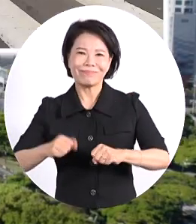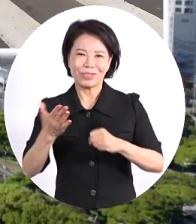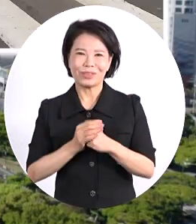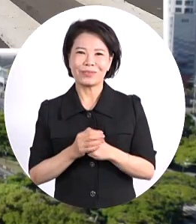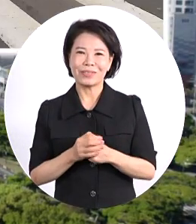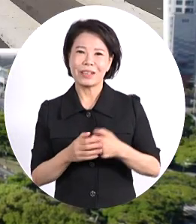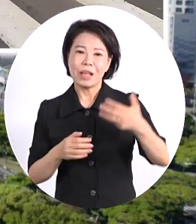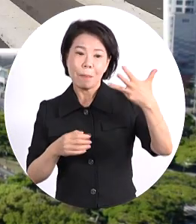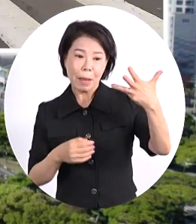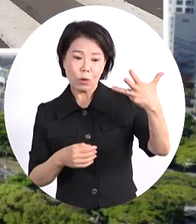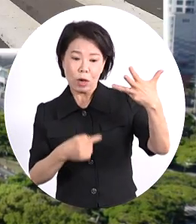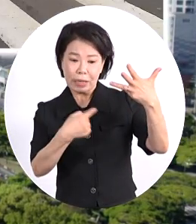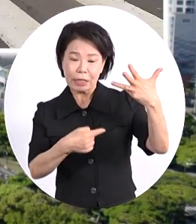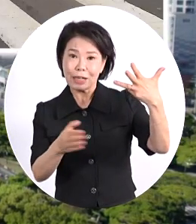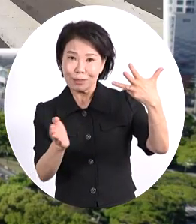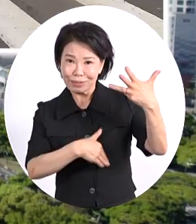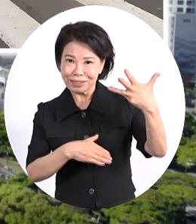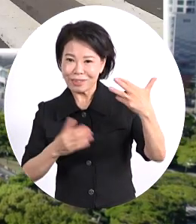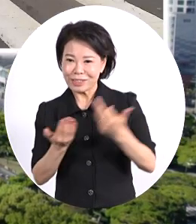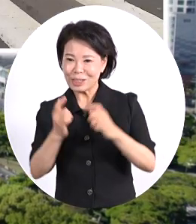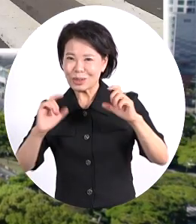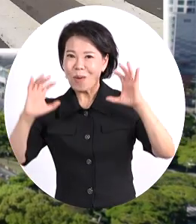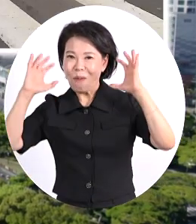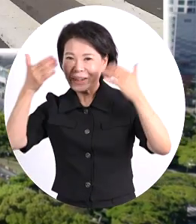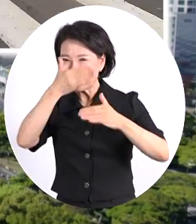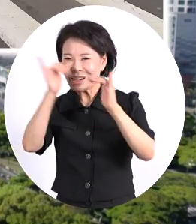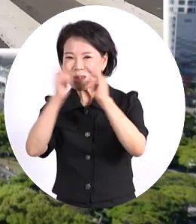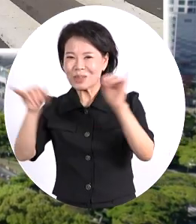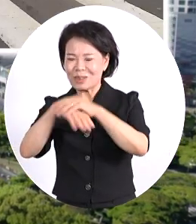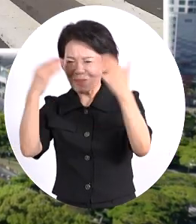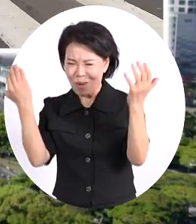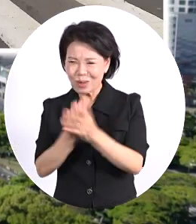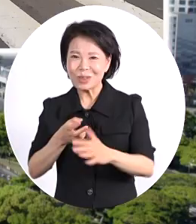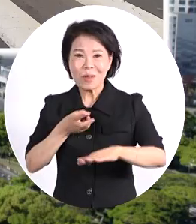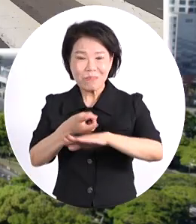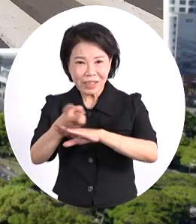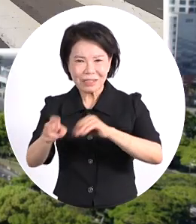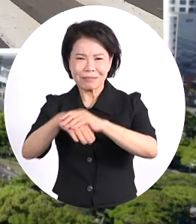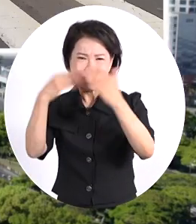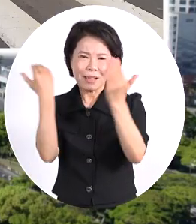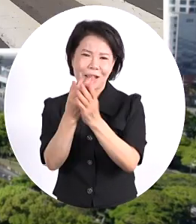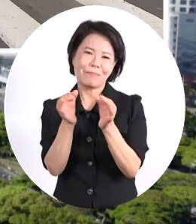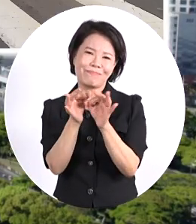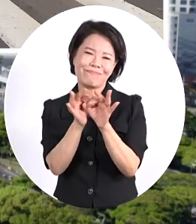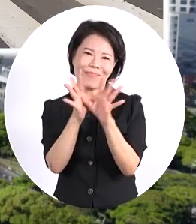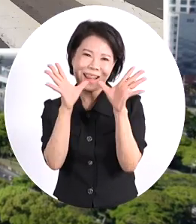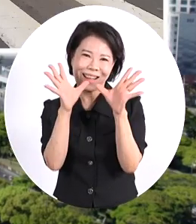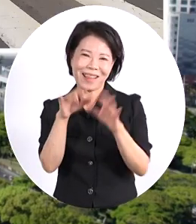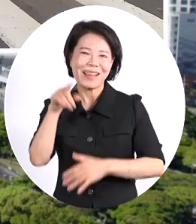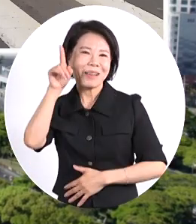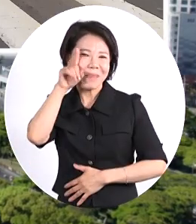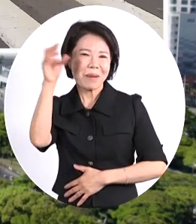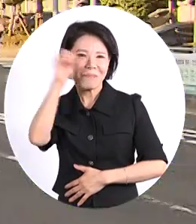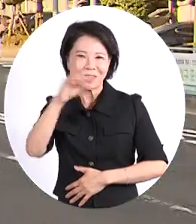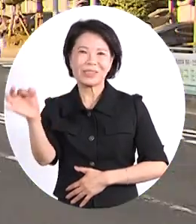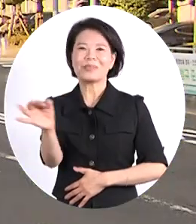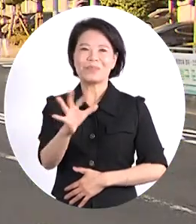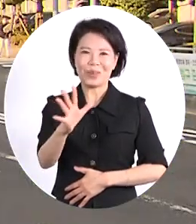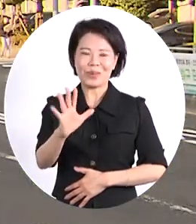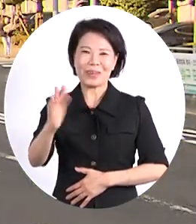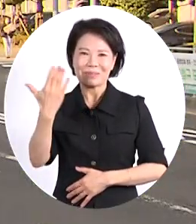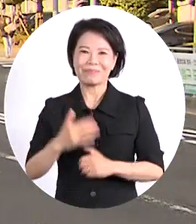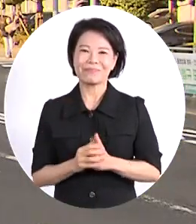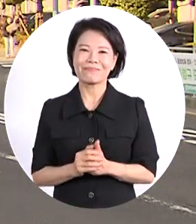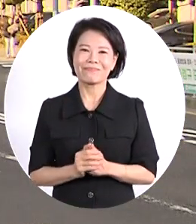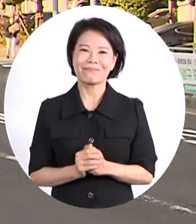다음 달 1일부터 제주 지역 어린이와 청소년이 도내 모든 노선버스를 완전히 무료로 이용할 수 있게 됩니다.